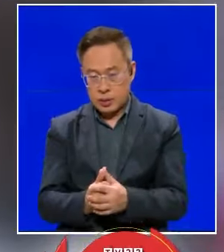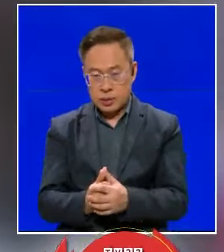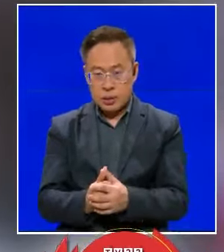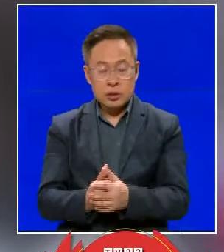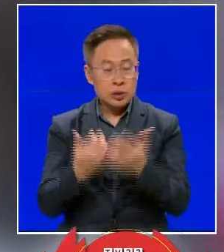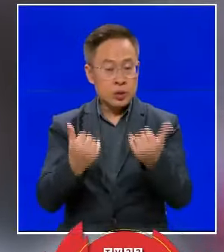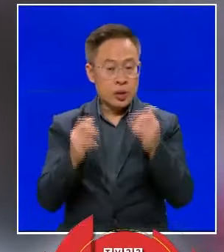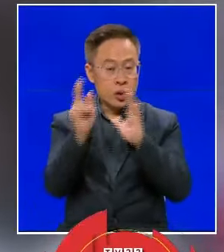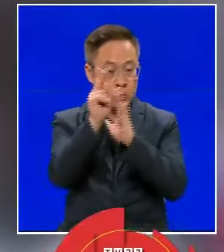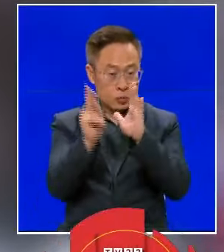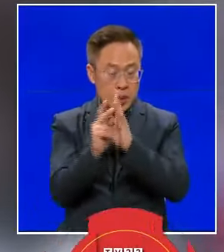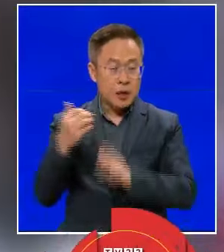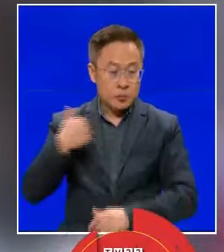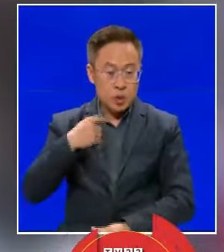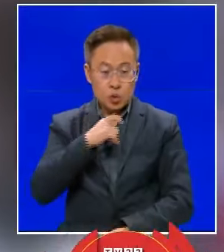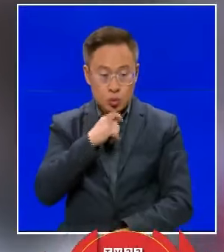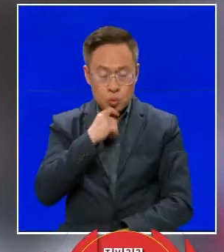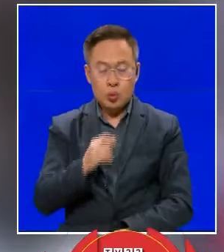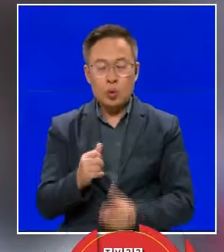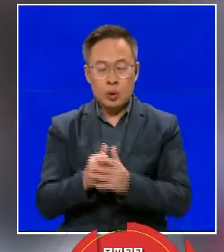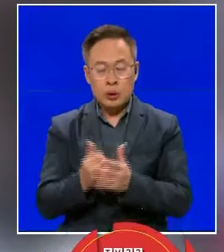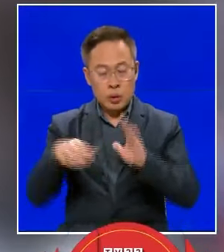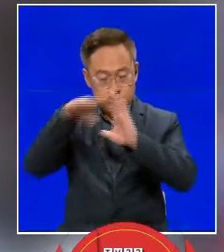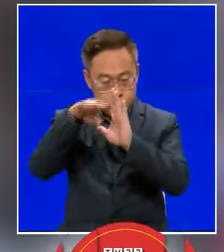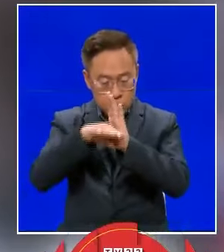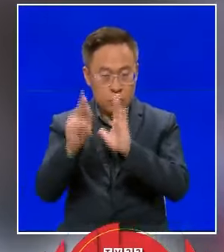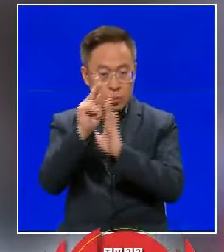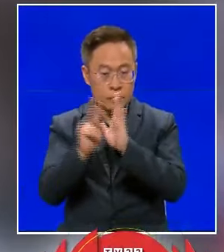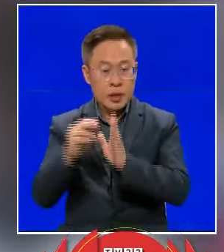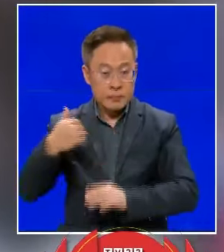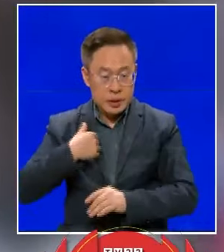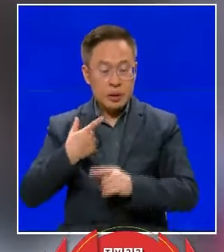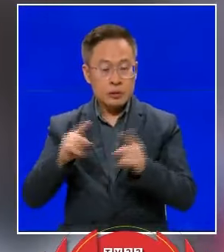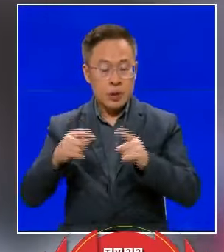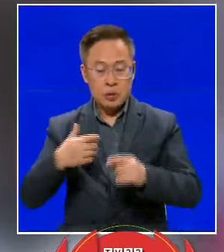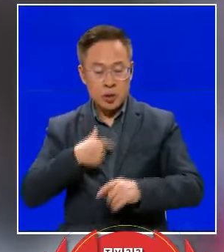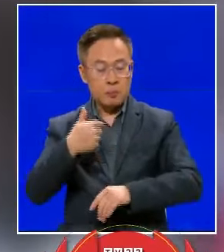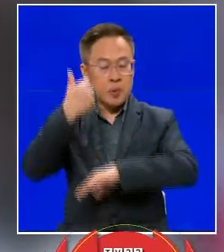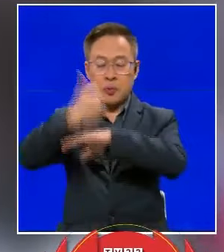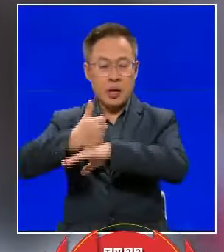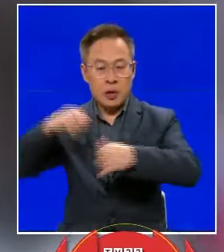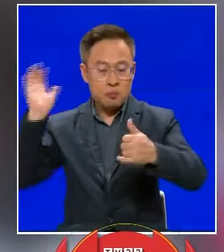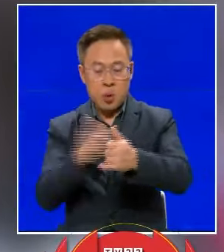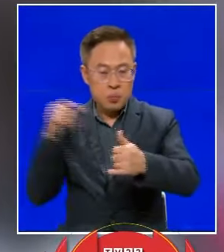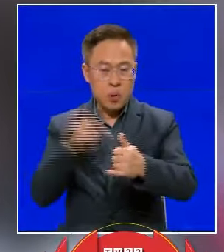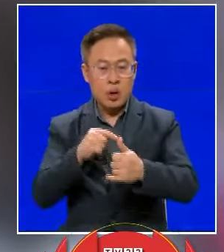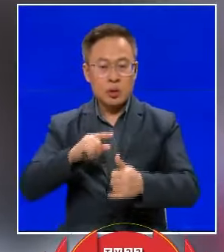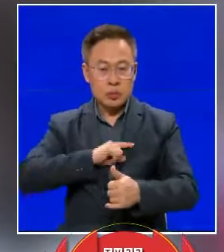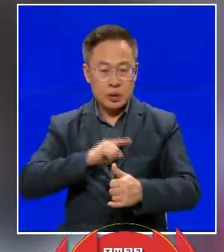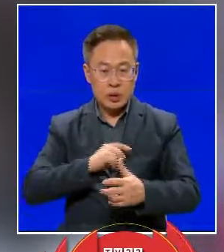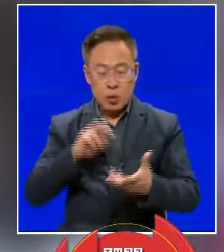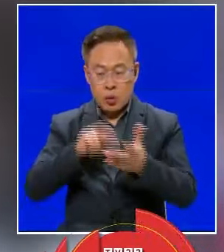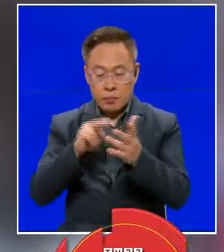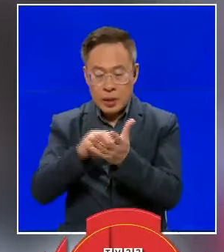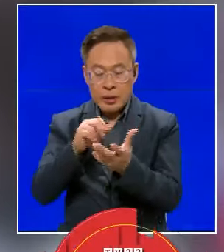มีกฎหมายอยู่แล้วก็มีบทลงโทษมีคนที่จะลงโทษอยู่นะครับไม่ใช่ว่าเราไปลงโทษเองไม่ใช่ว่าน้องเข้ามารักษาฟรีแล้วจะทำอะไรก็ได้